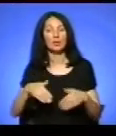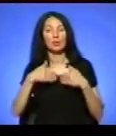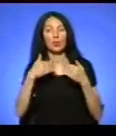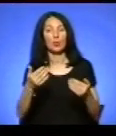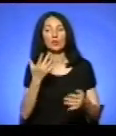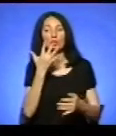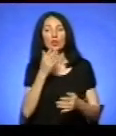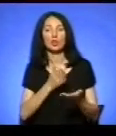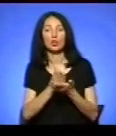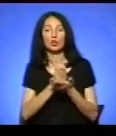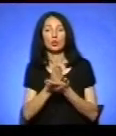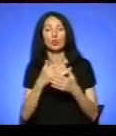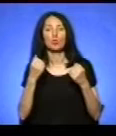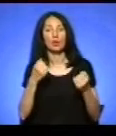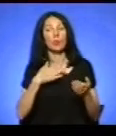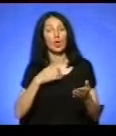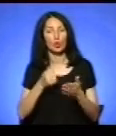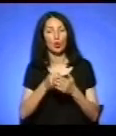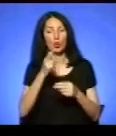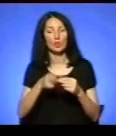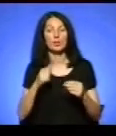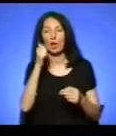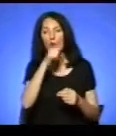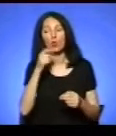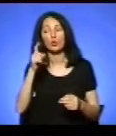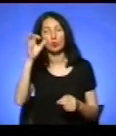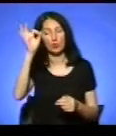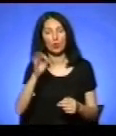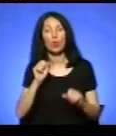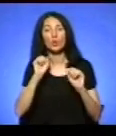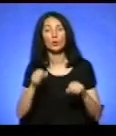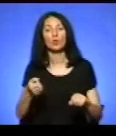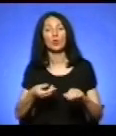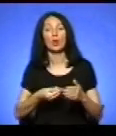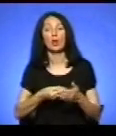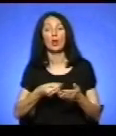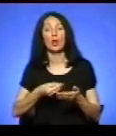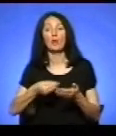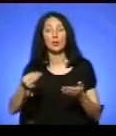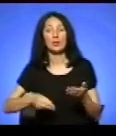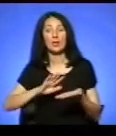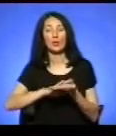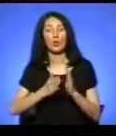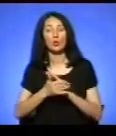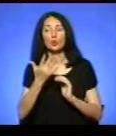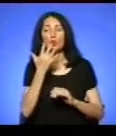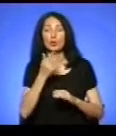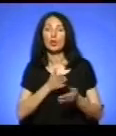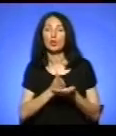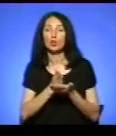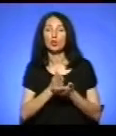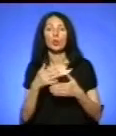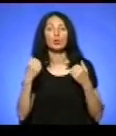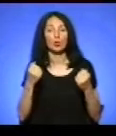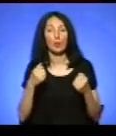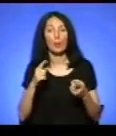службою здоров'я, ми до кінця року 100% зможемо підписати угоду з Національною службою здоров'я. Які умови? Перше, це має